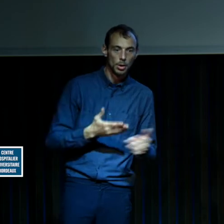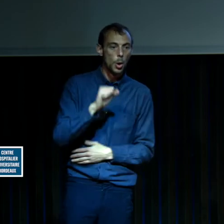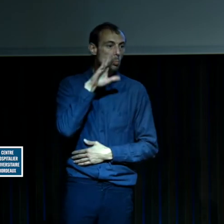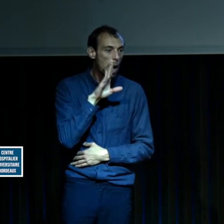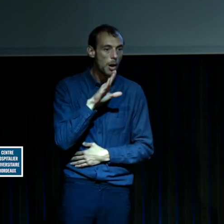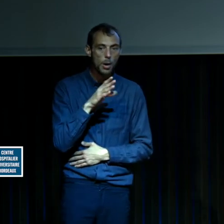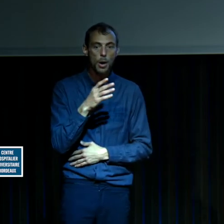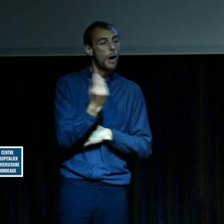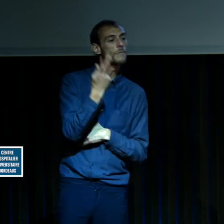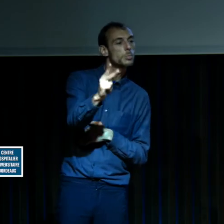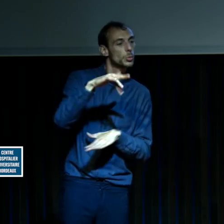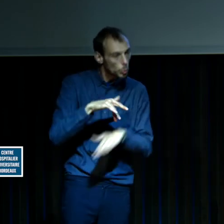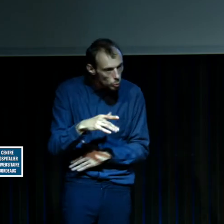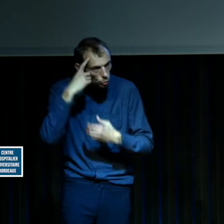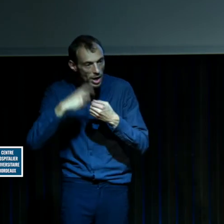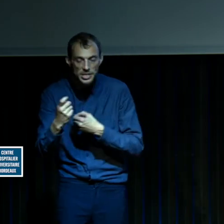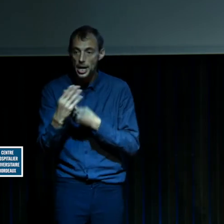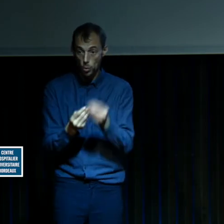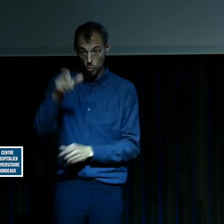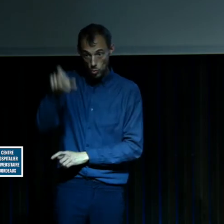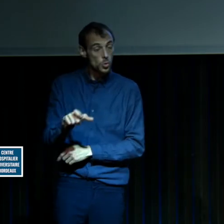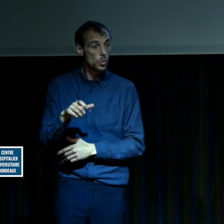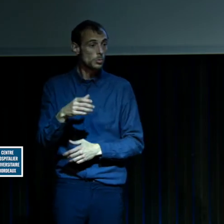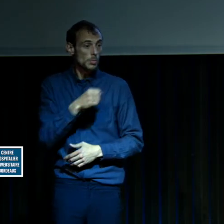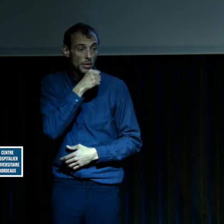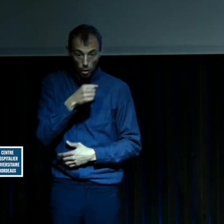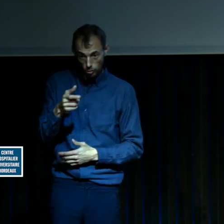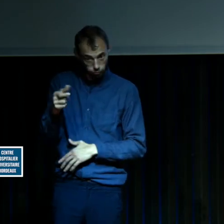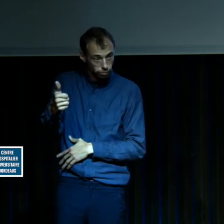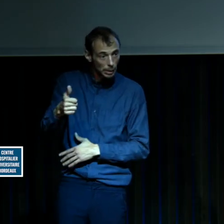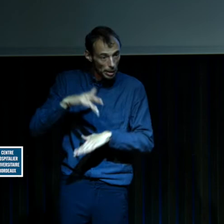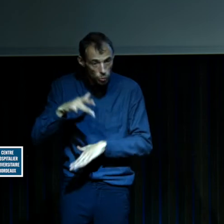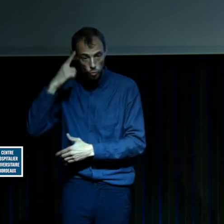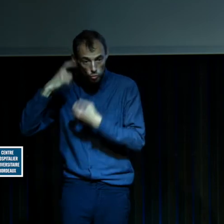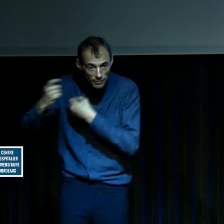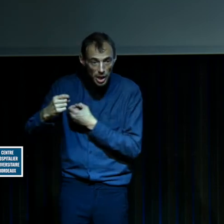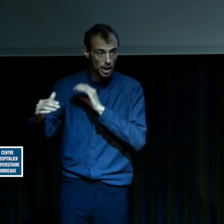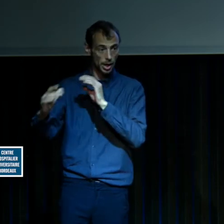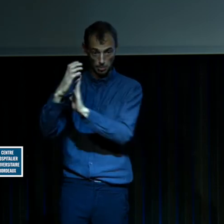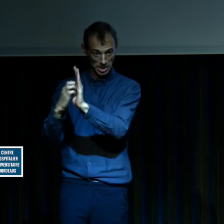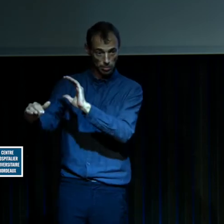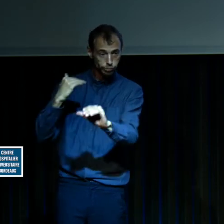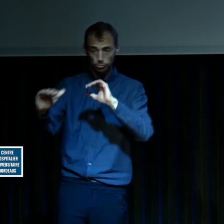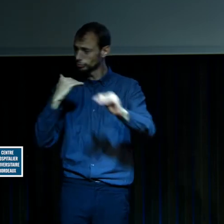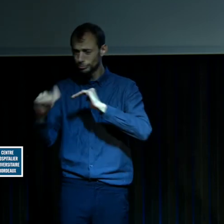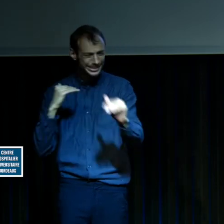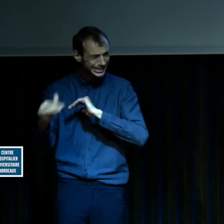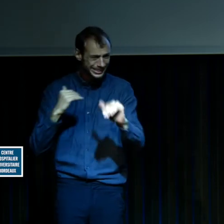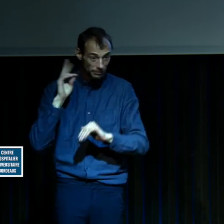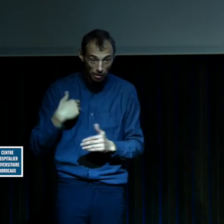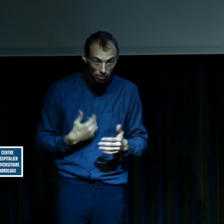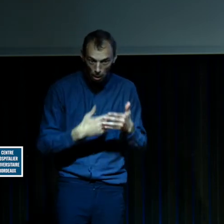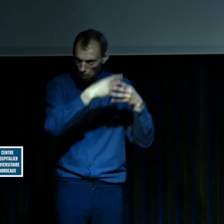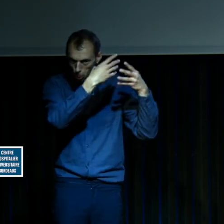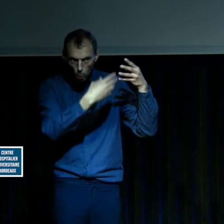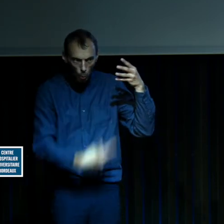AVC, jusqu'à des personnes âgées. Voilà, je reçois beaucoup de messages. Et en fait, je